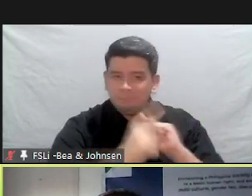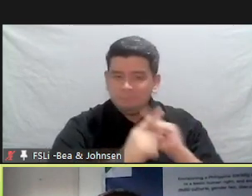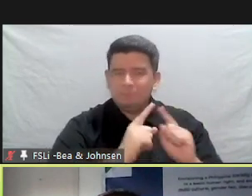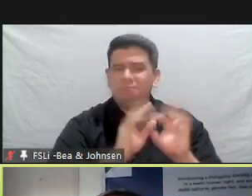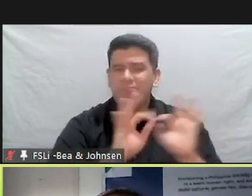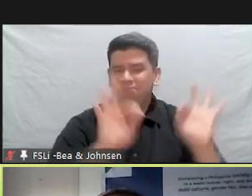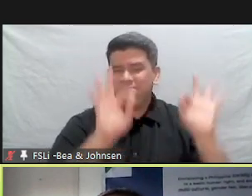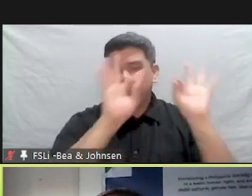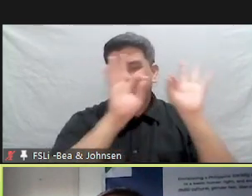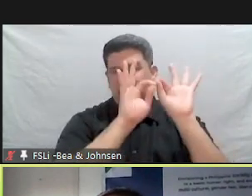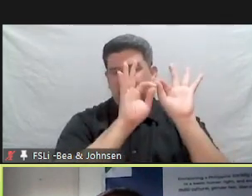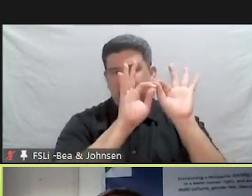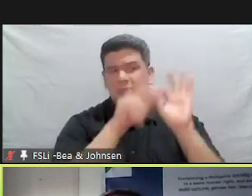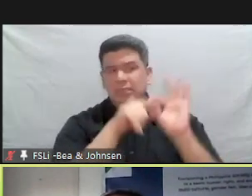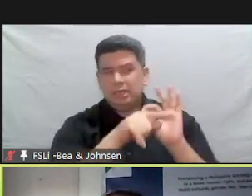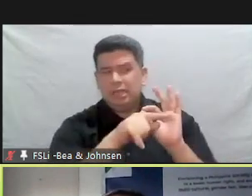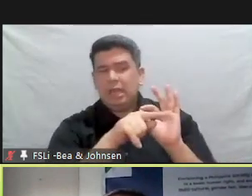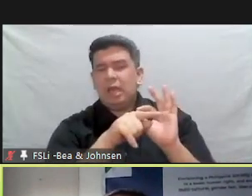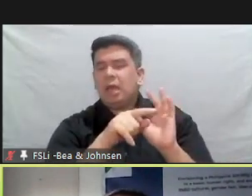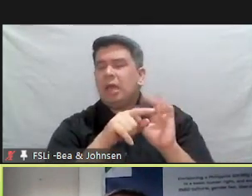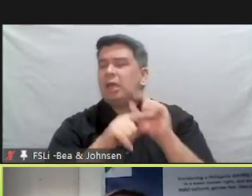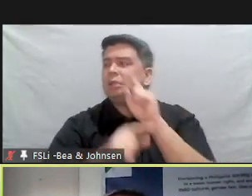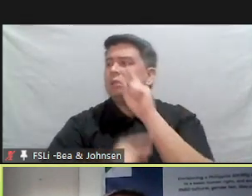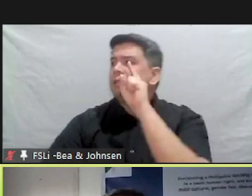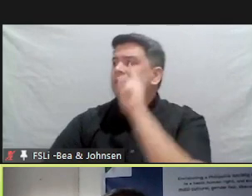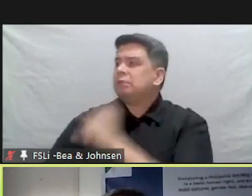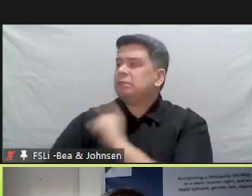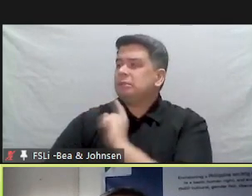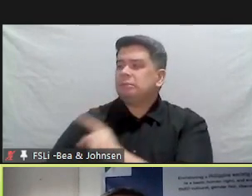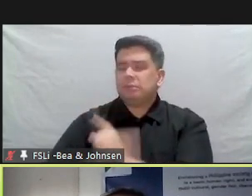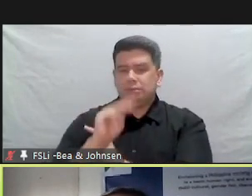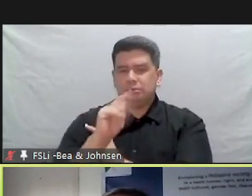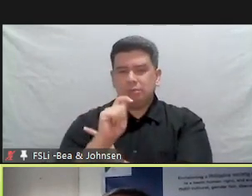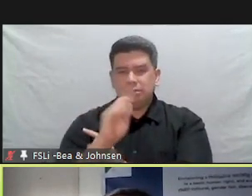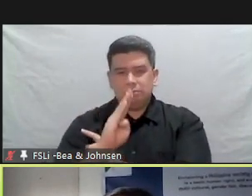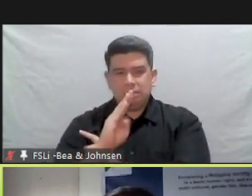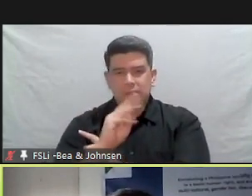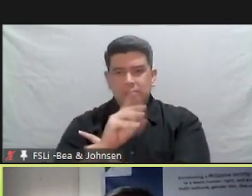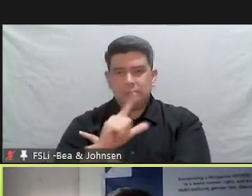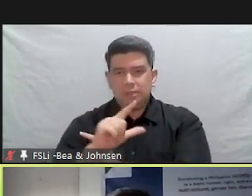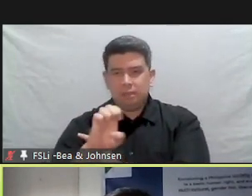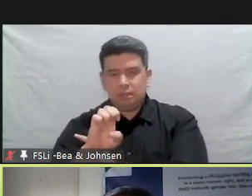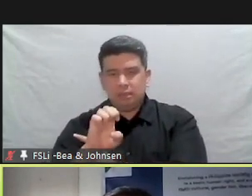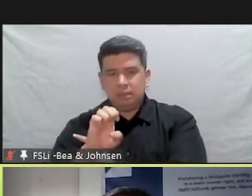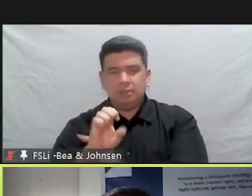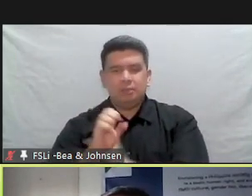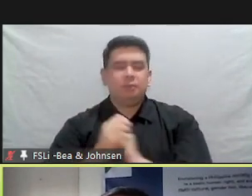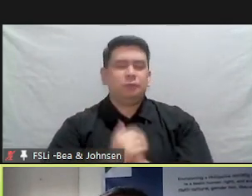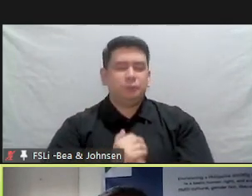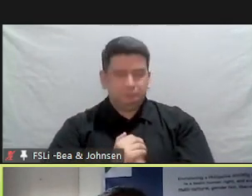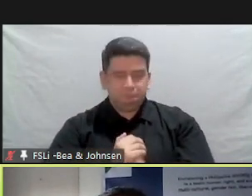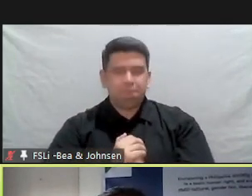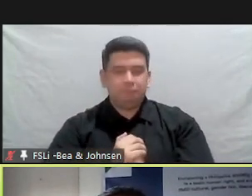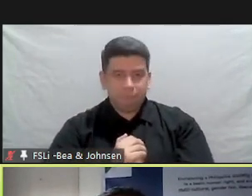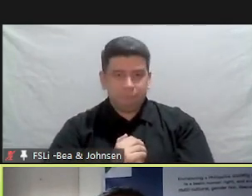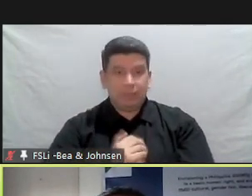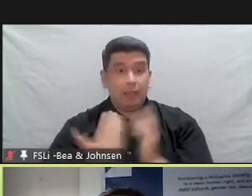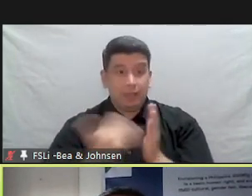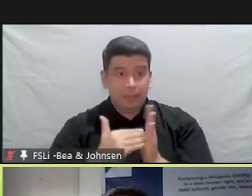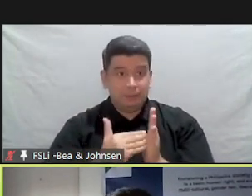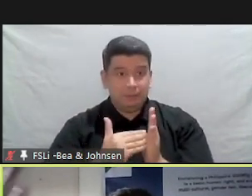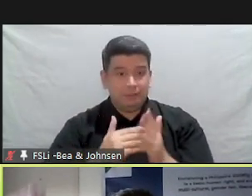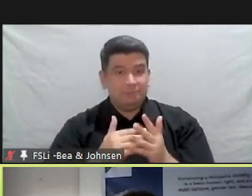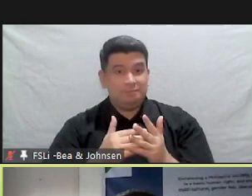ng MTB-MLD sa larangan ng edukasyon. So muli po, maraming salamat sa